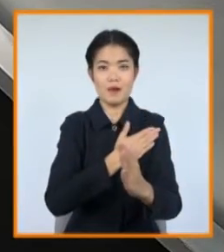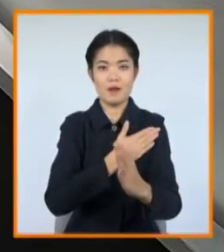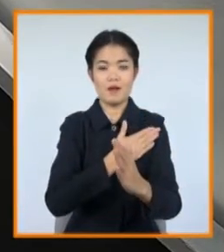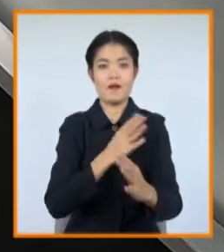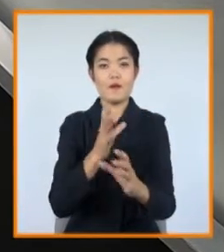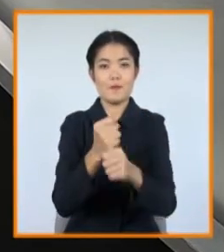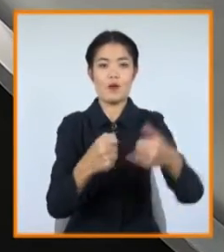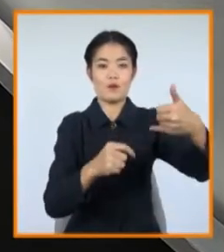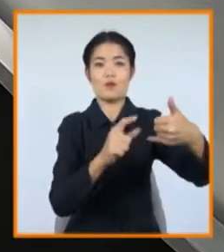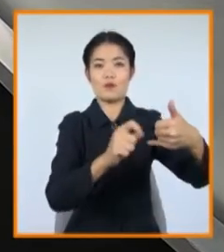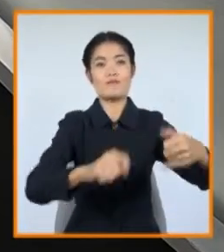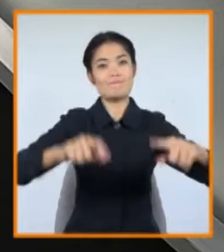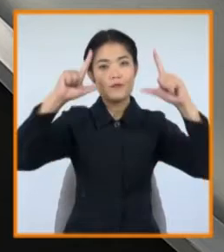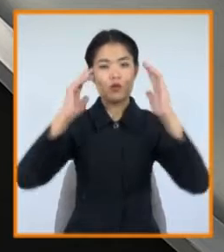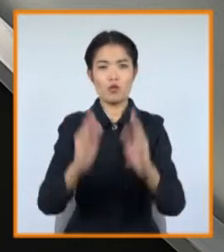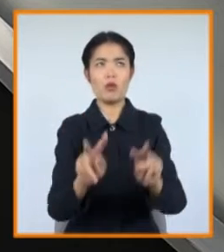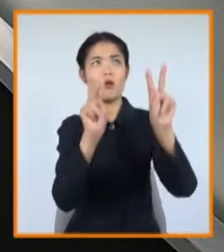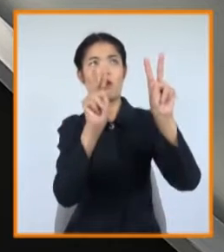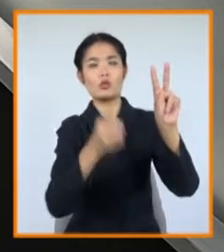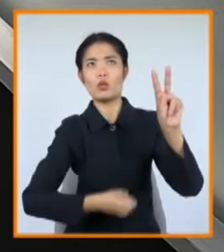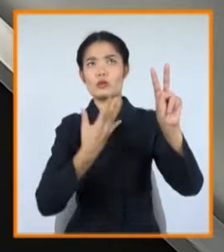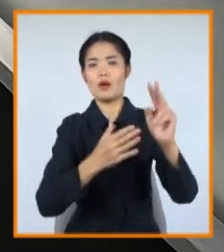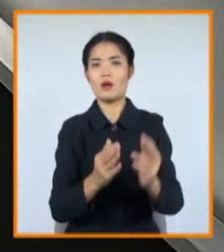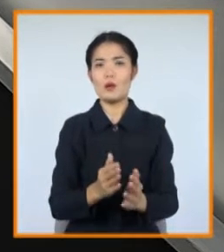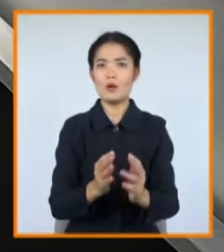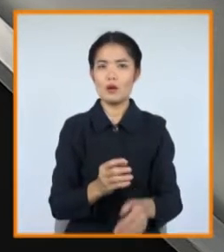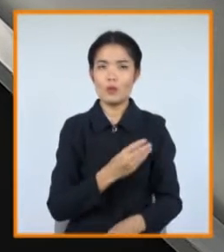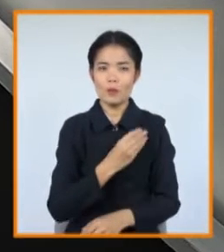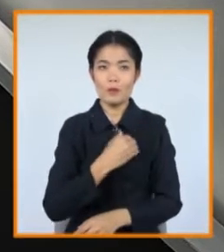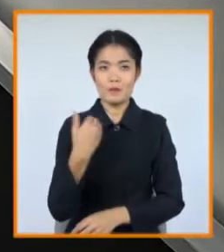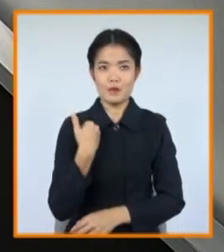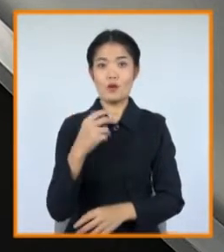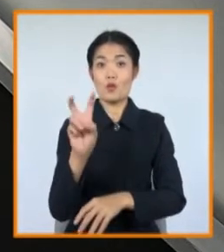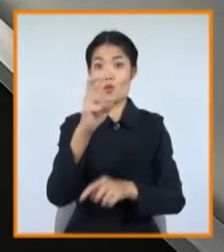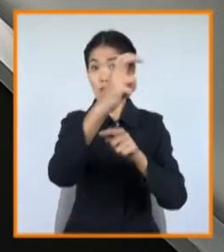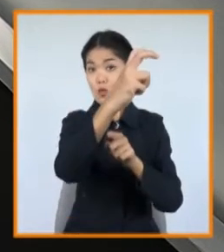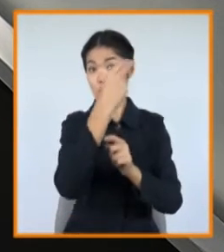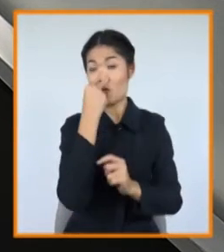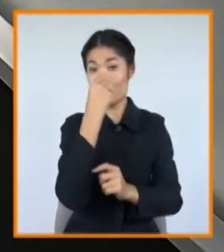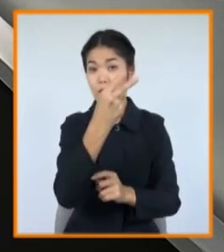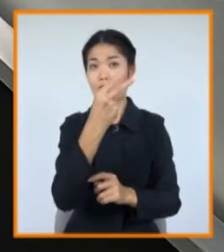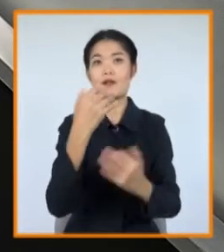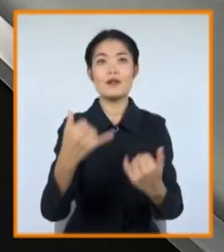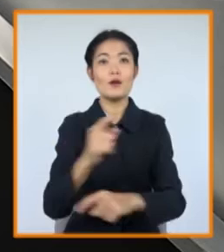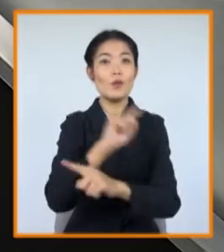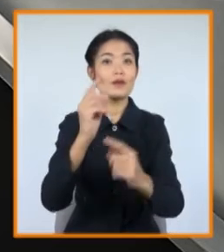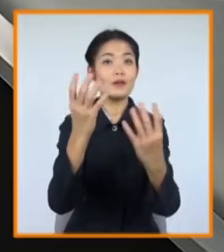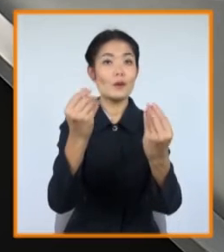ชค่ะก็เลยทำให้คนนั้นตกอกตกใจจะไหว้พระทันทีก็คงตกอกตกใจตามกันนะคะเจองูอยู่บนใบระกาแบบนี้ ค่ะวันนี้วันที่อะ